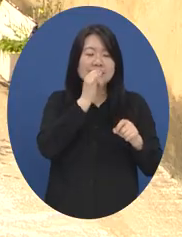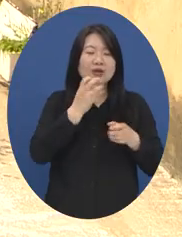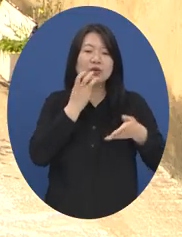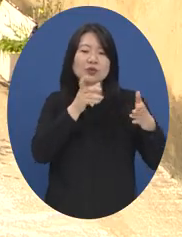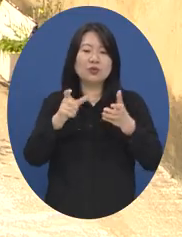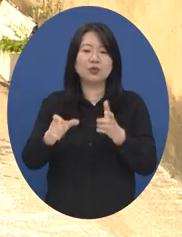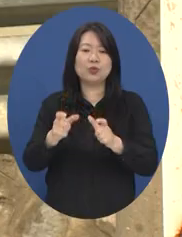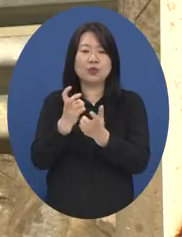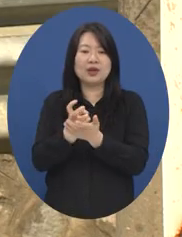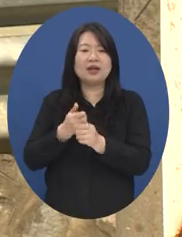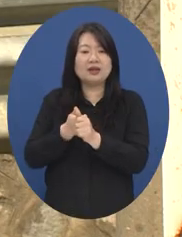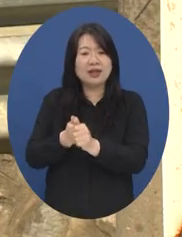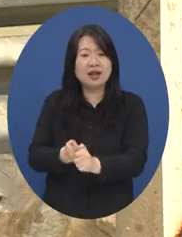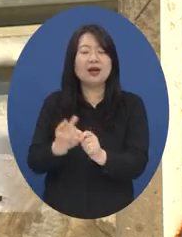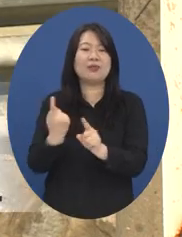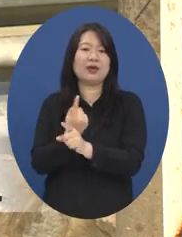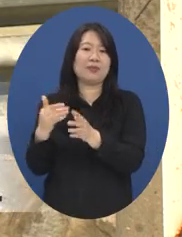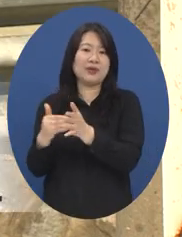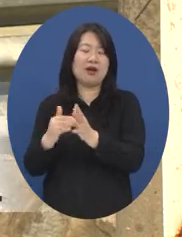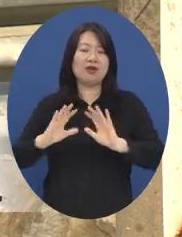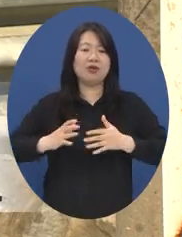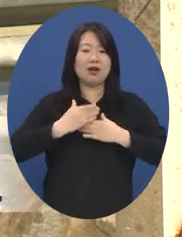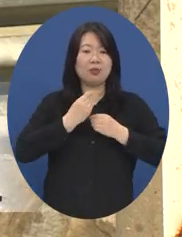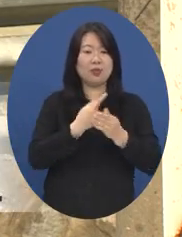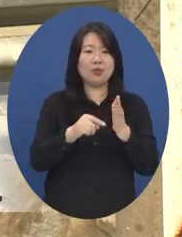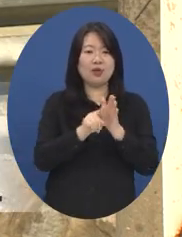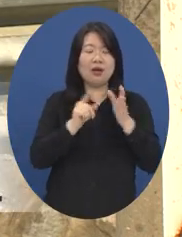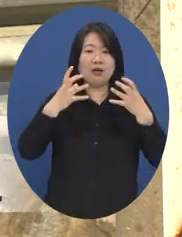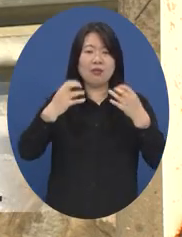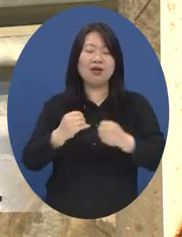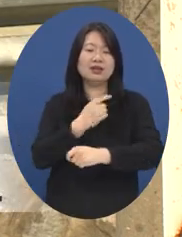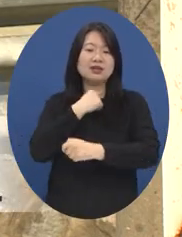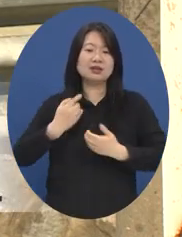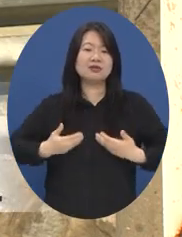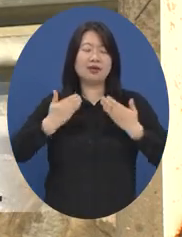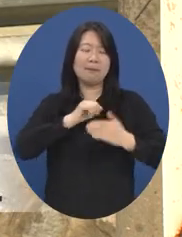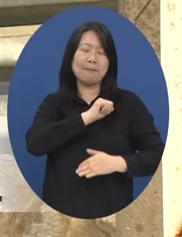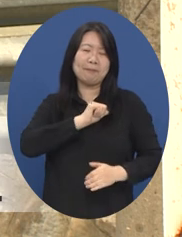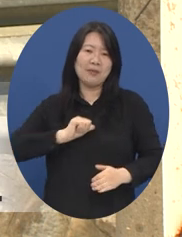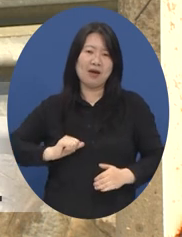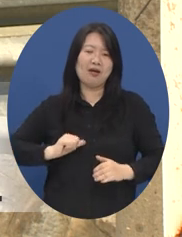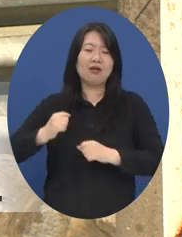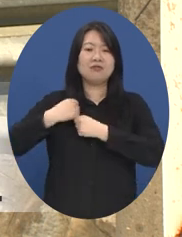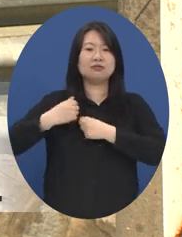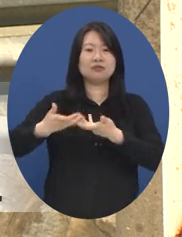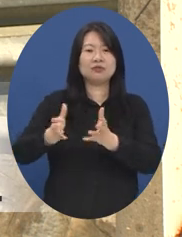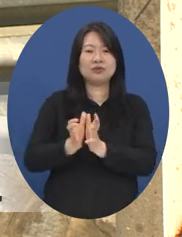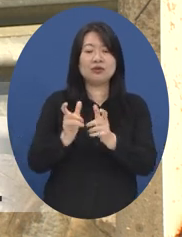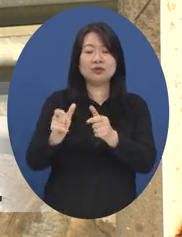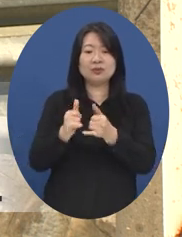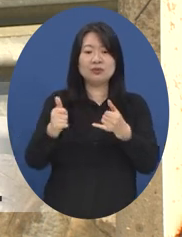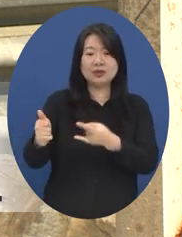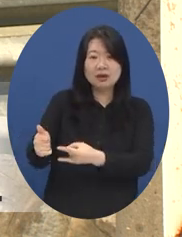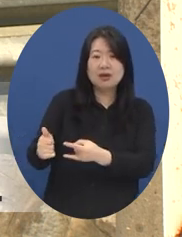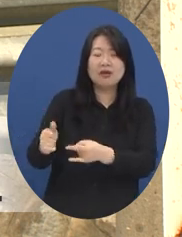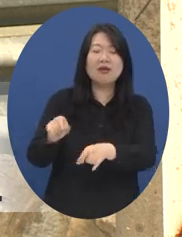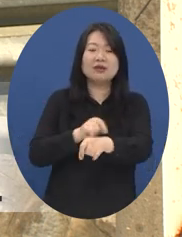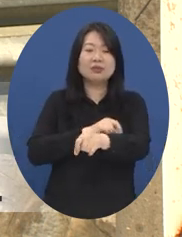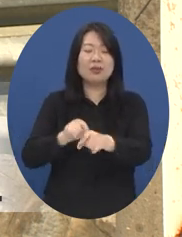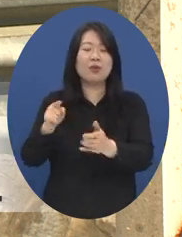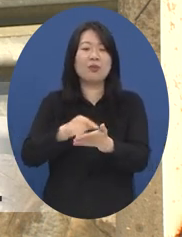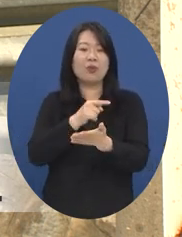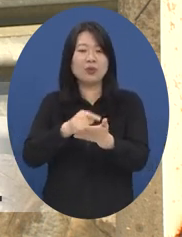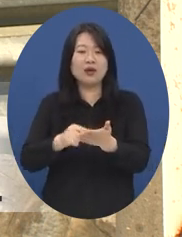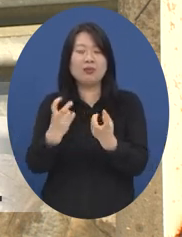조치입니다 국가안보를 위해서 그간 많은 희생을 감내하는 군부대 주변 지역 주민들의 대해서 특별한